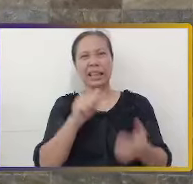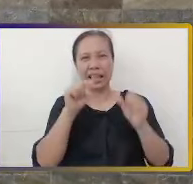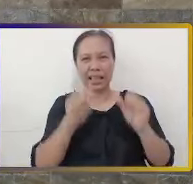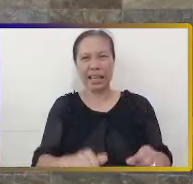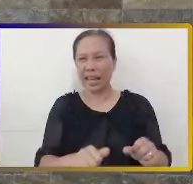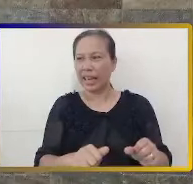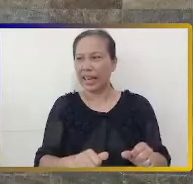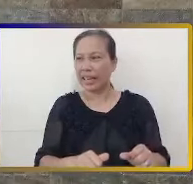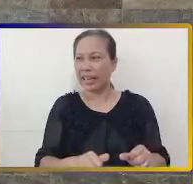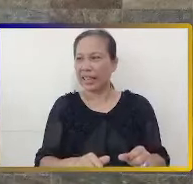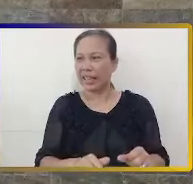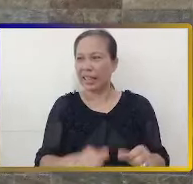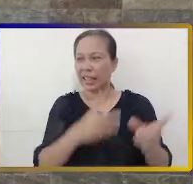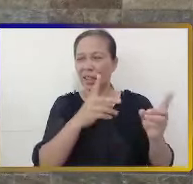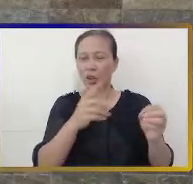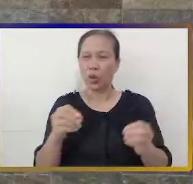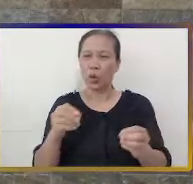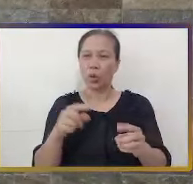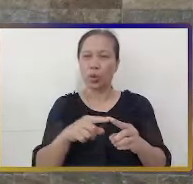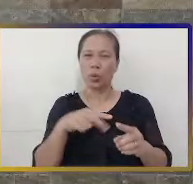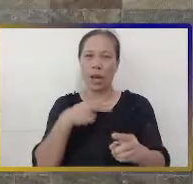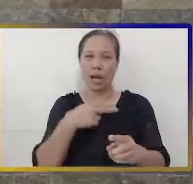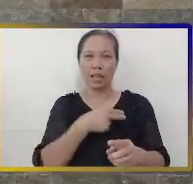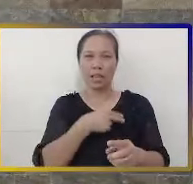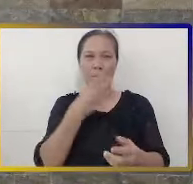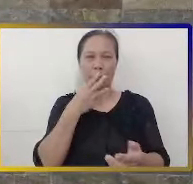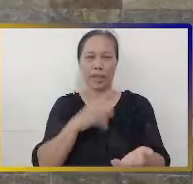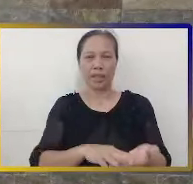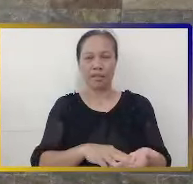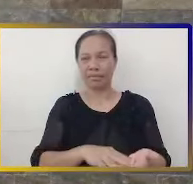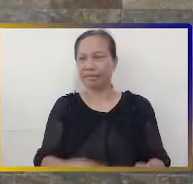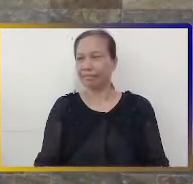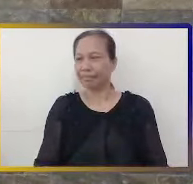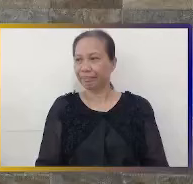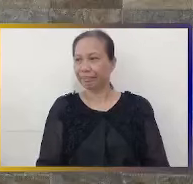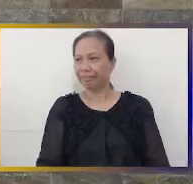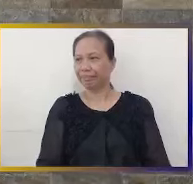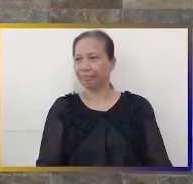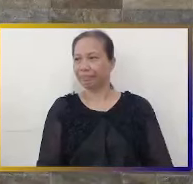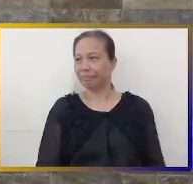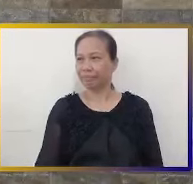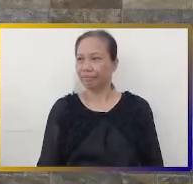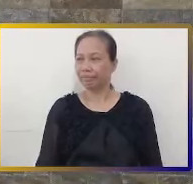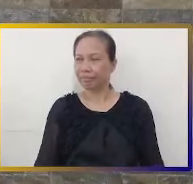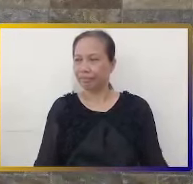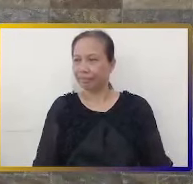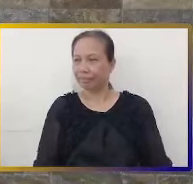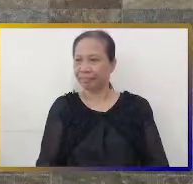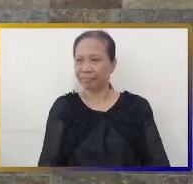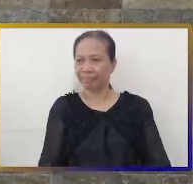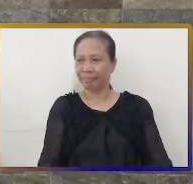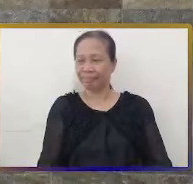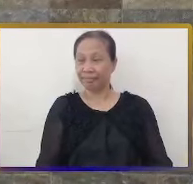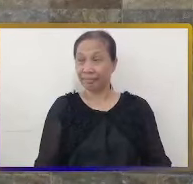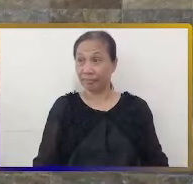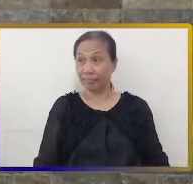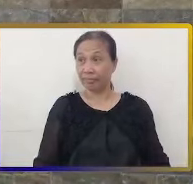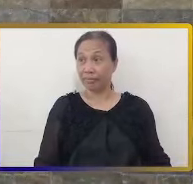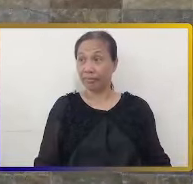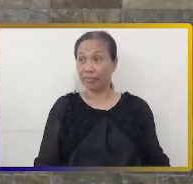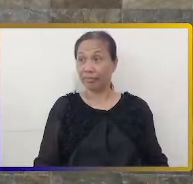Come on Come on kapatid walang magic dito mamaya ipapakita po sa inyo kung bakit Okay